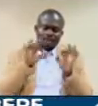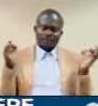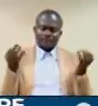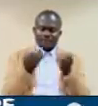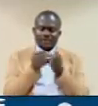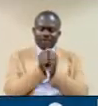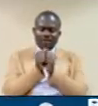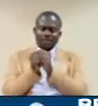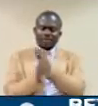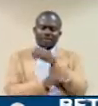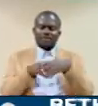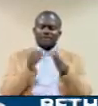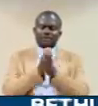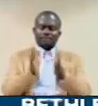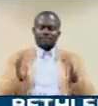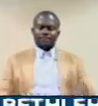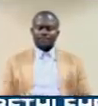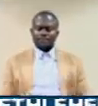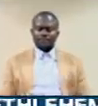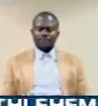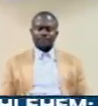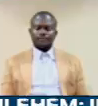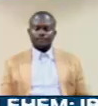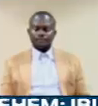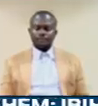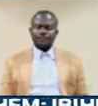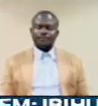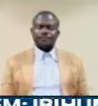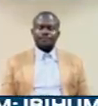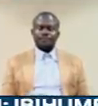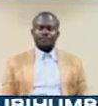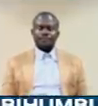muryango ndetse no ku gihugu muri rusange. Jean Thomas Imanishimwe, i Kigali.